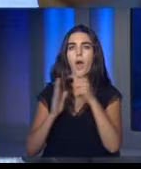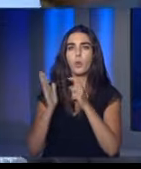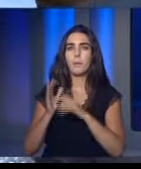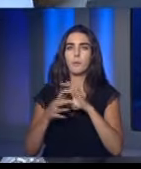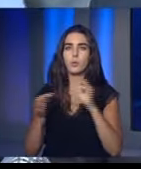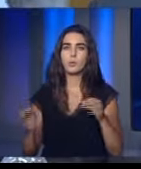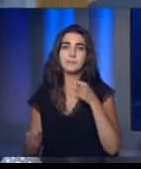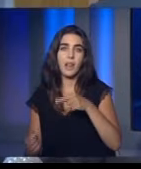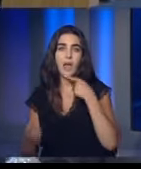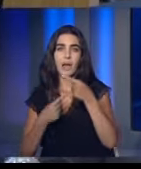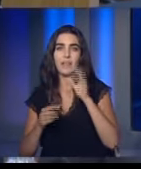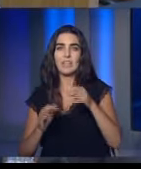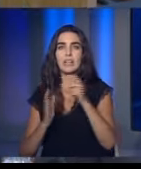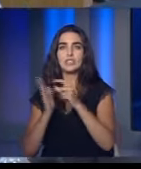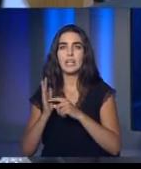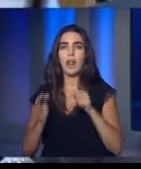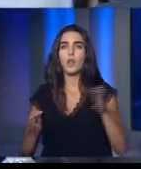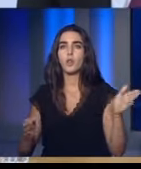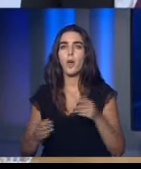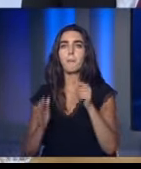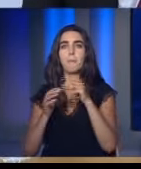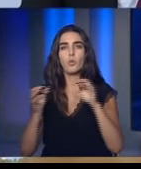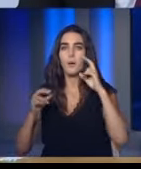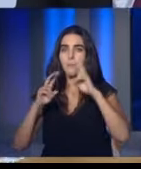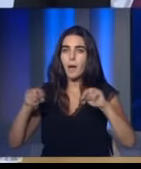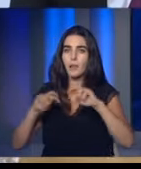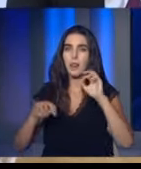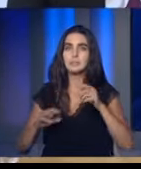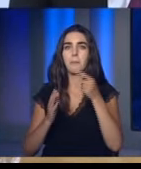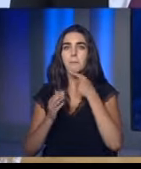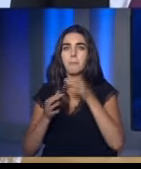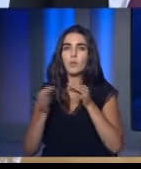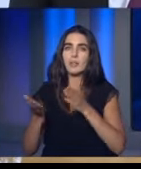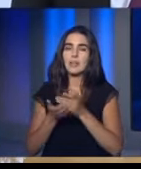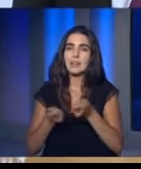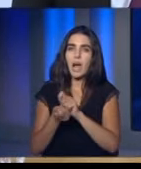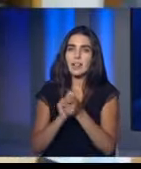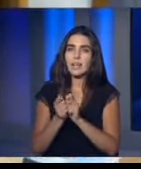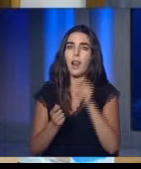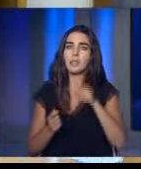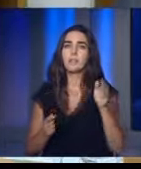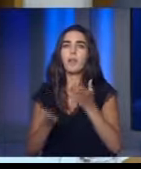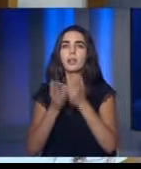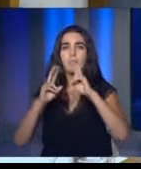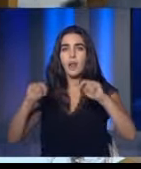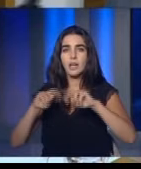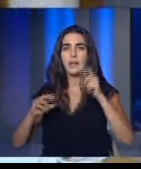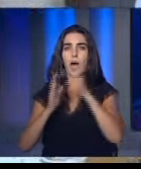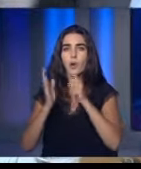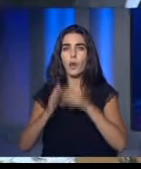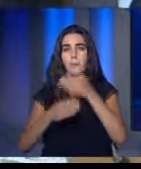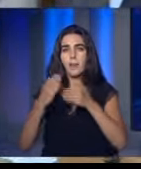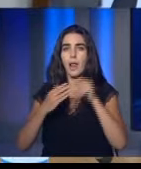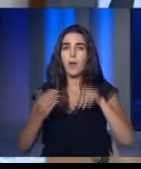البناء، معلنا التوصل إلى صيغة تشكيل لجنة للبحث في موضوع قانون الشيوع وتعديلها، إضافة إلى